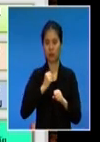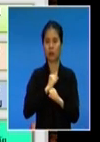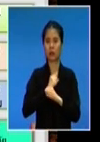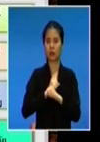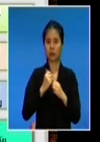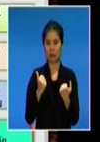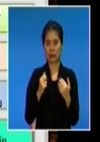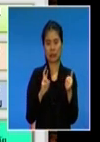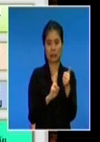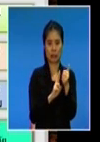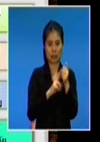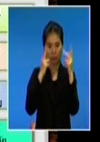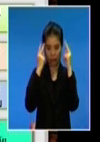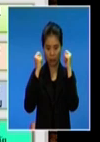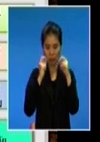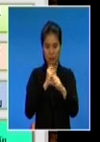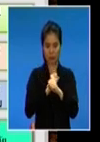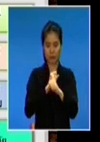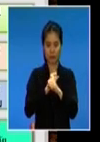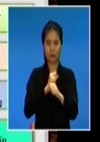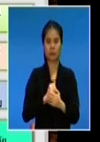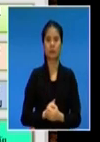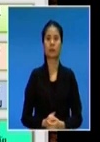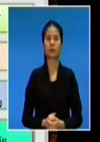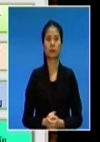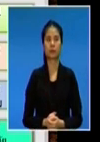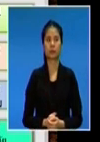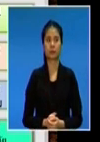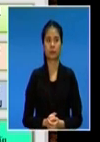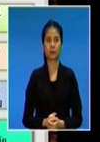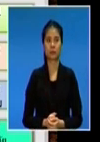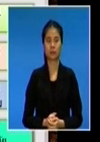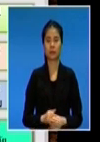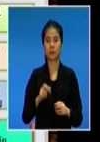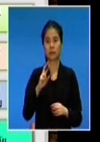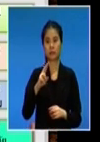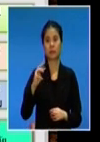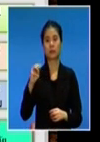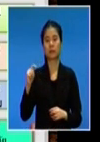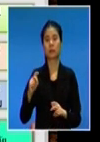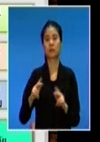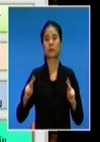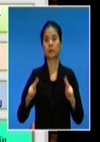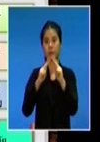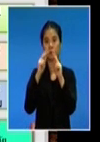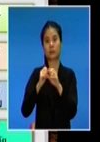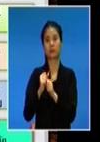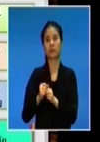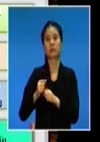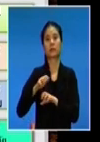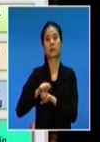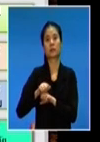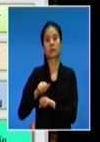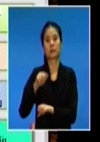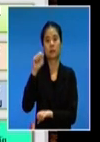ายกไว้แล้วบันไดขั้นที่2เนี่ยโครงสร้างที่2เนี่ยเป็นรัฐมนตรีว่าการกระทรวงมหาดไทยแล้วก็มีใช้กฎหมายเรื่อง